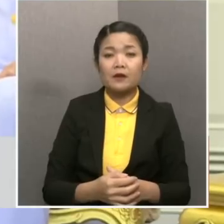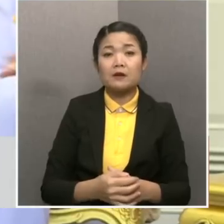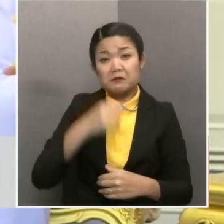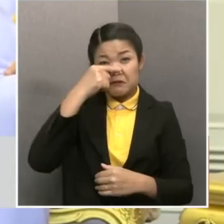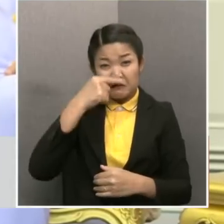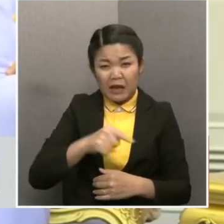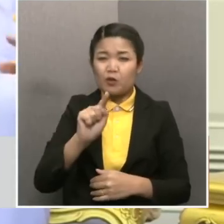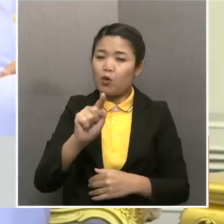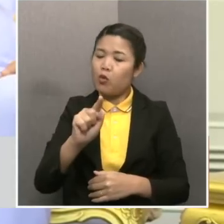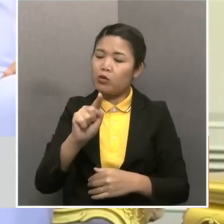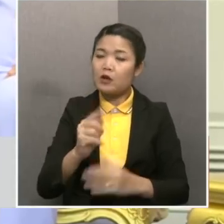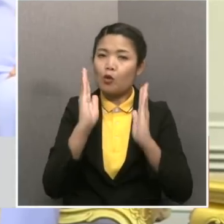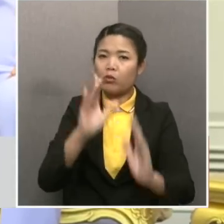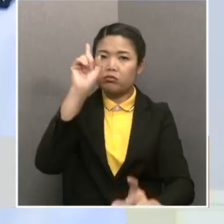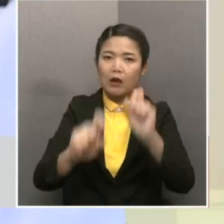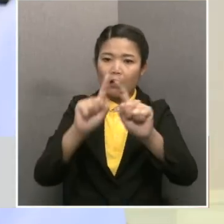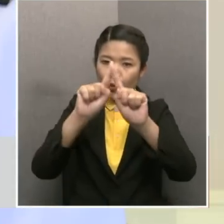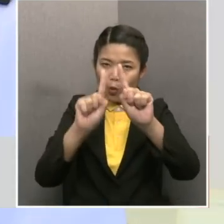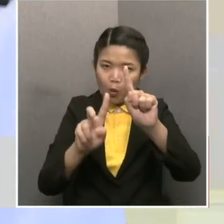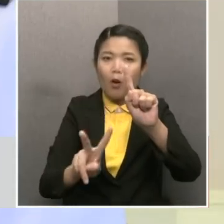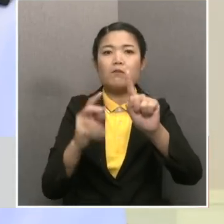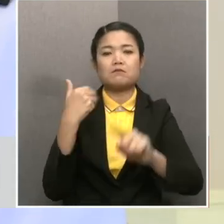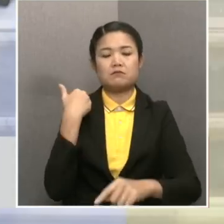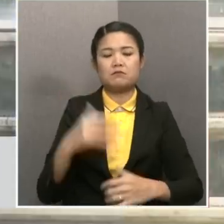อยู่ในลำดับต้นๆเลยครับ